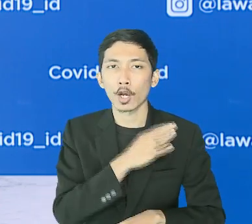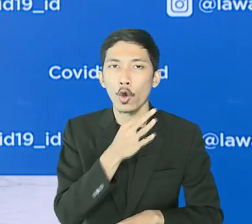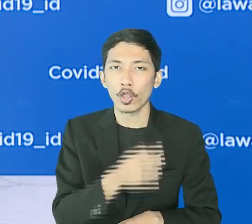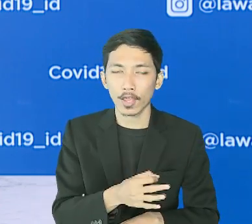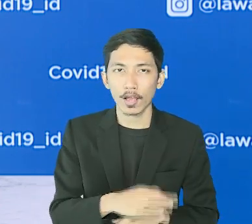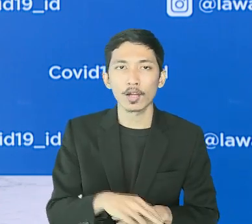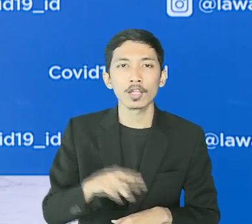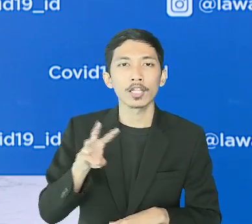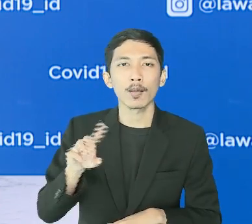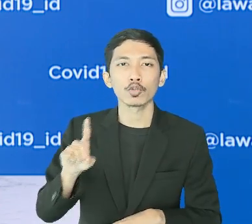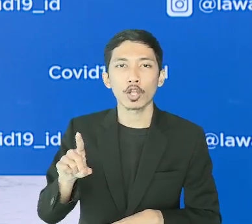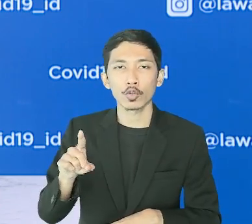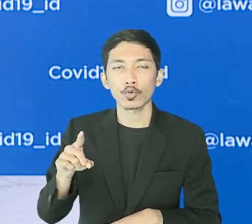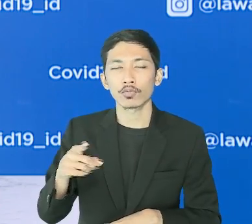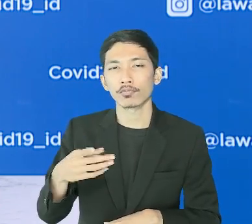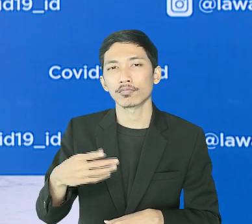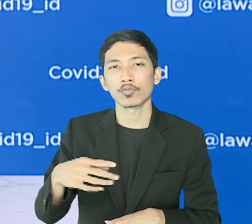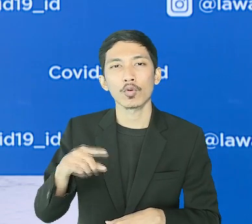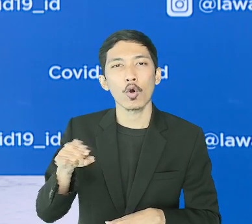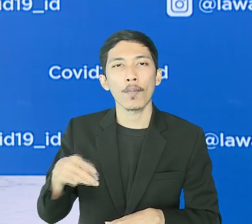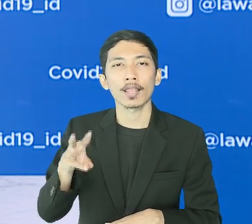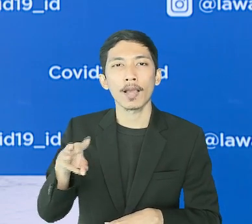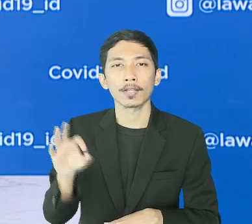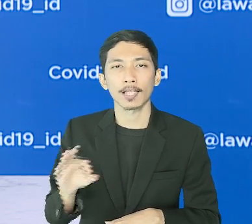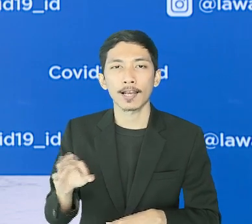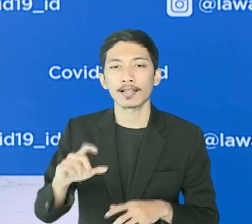21,9% kecamatan, dan